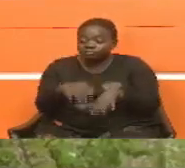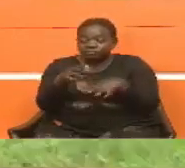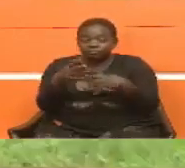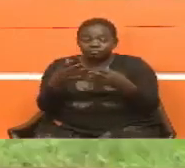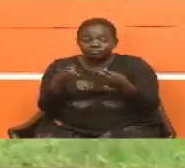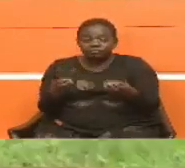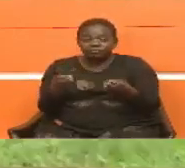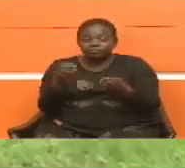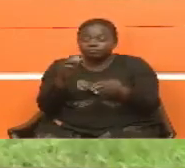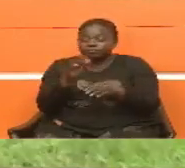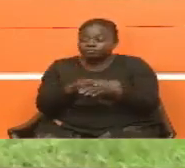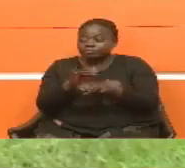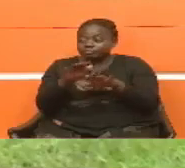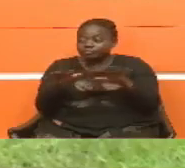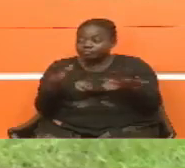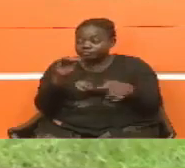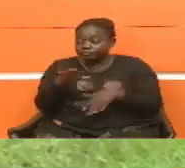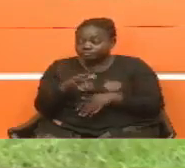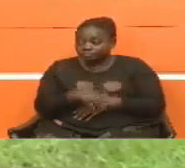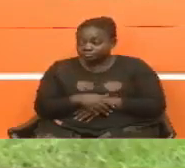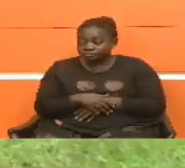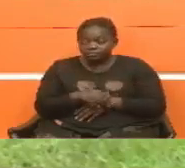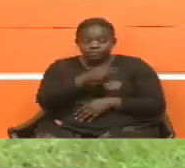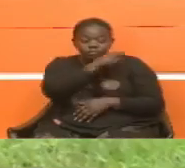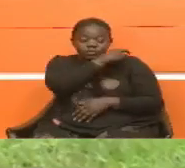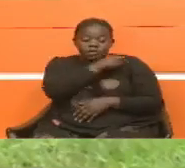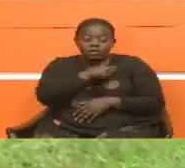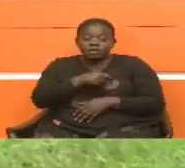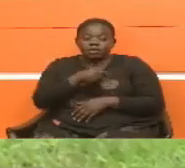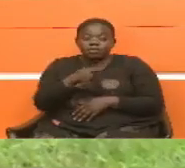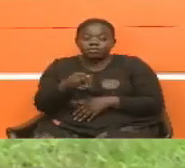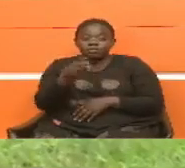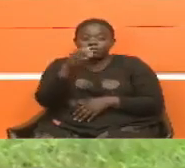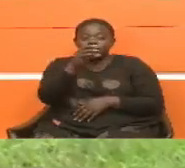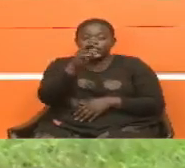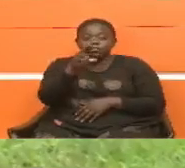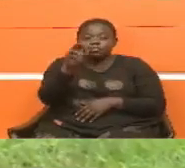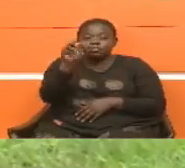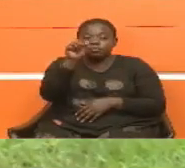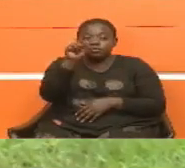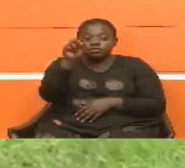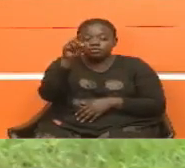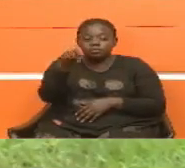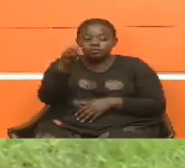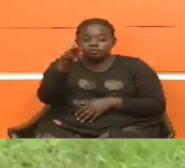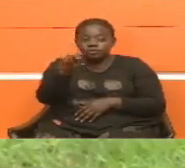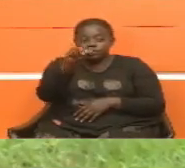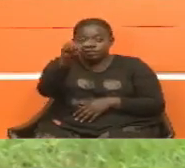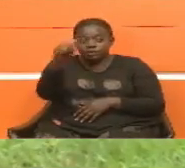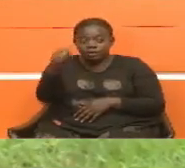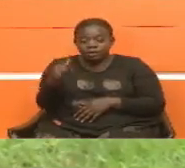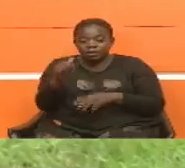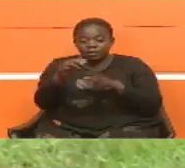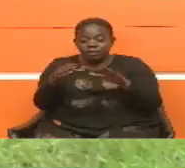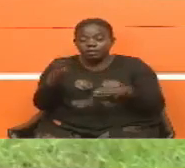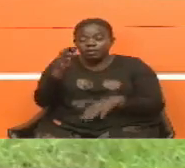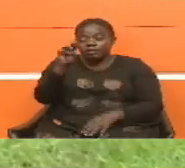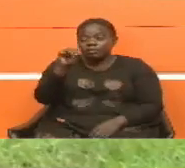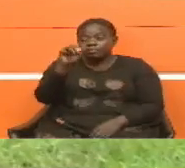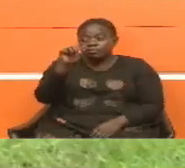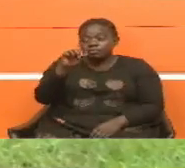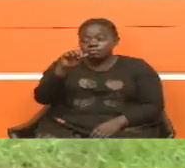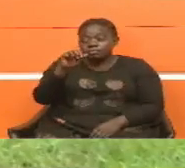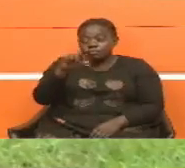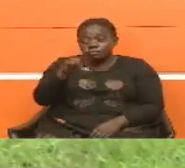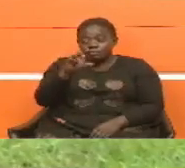lino. Kano Ssekyanzi Christopher ali mu ttaka ddala ya Mailo Land olw'okuba